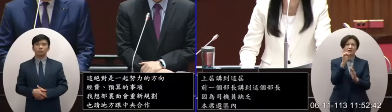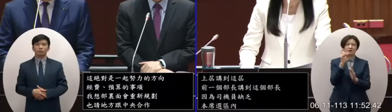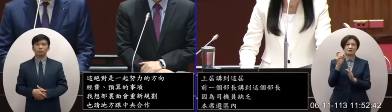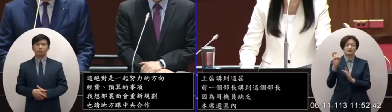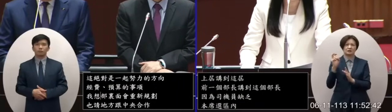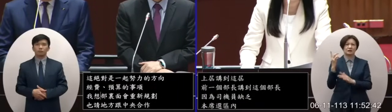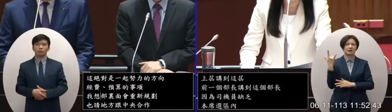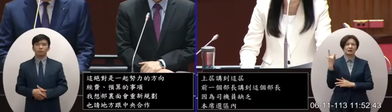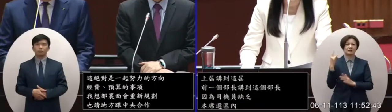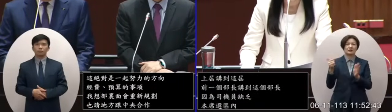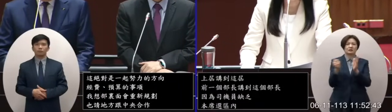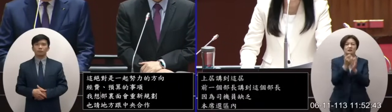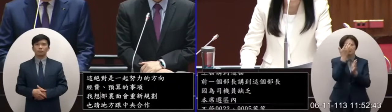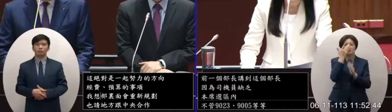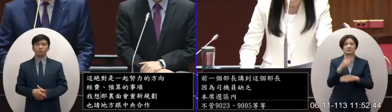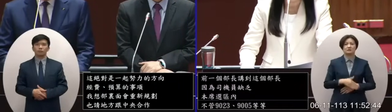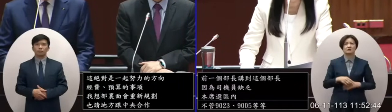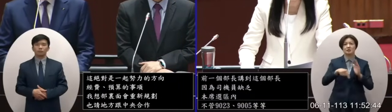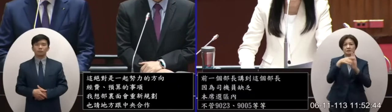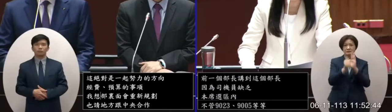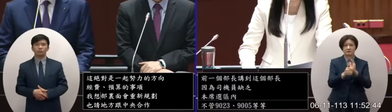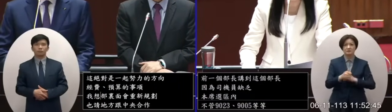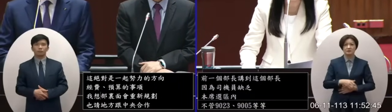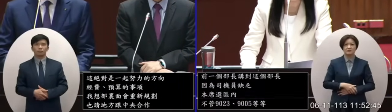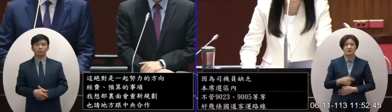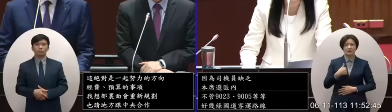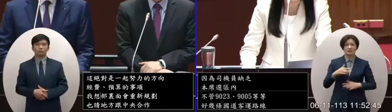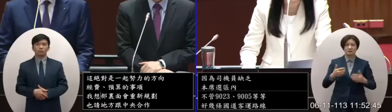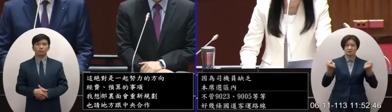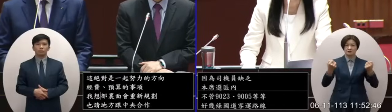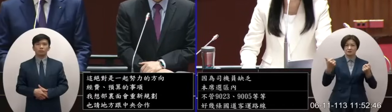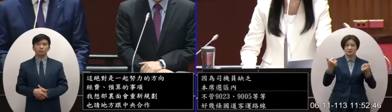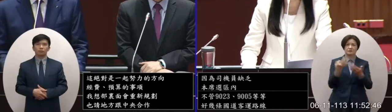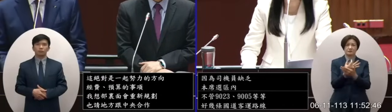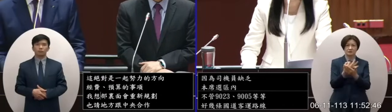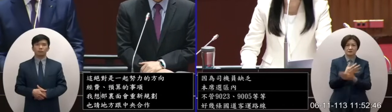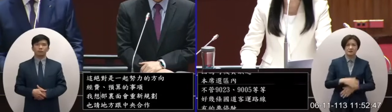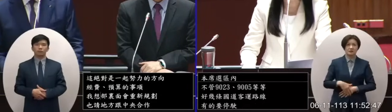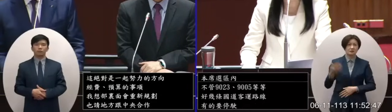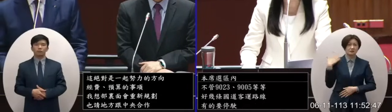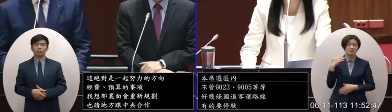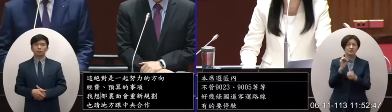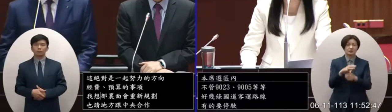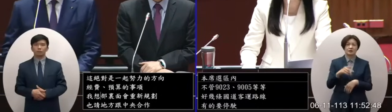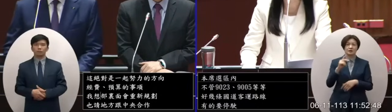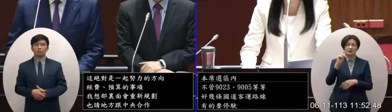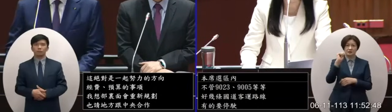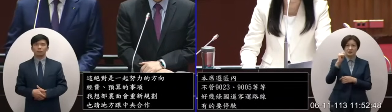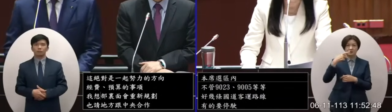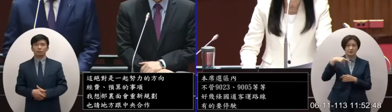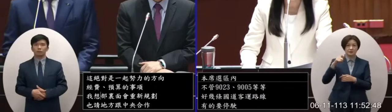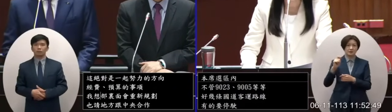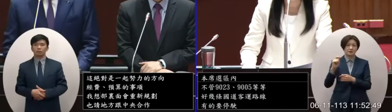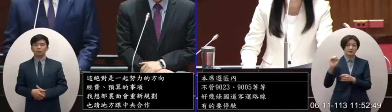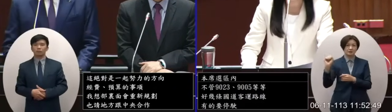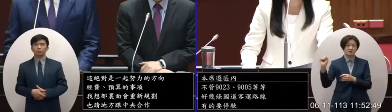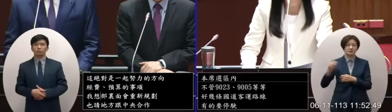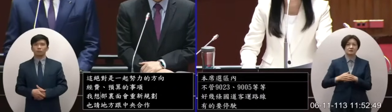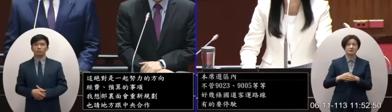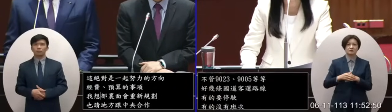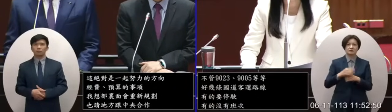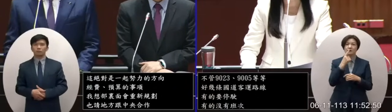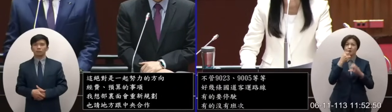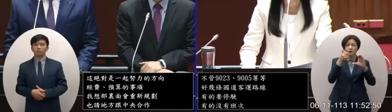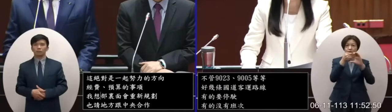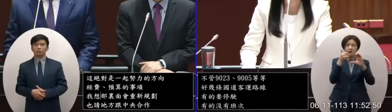车啊哦，所以我想哦，这个院长，我们现在缺司机员呐哈，就像过去讲的 T-Pass 1200上路以后啊，有票